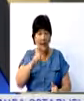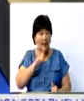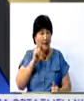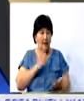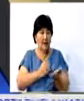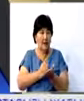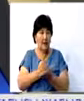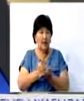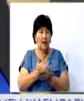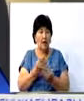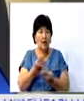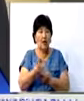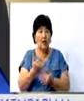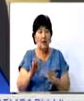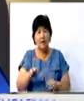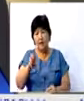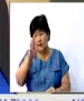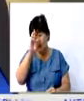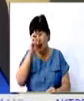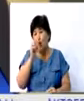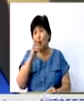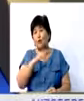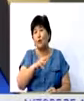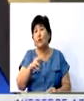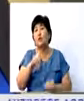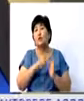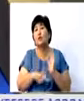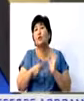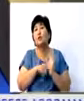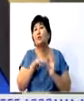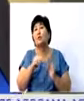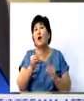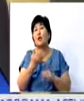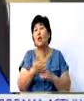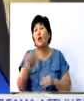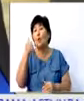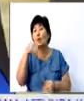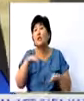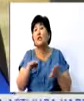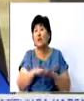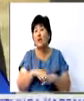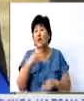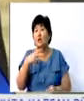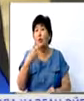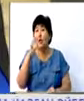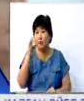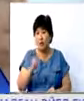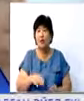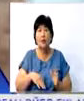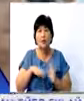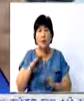саясатын қаржыландыруға жергілікті бюджеттен 14,077,000 теңге бөлінді. Бұл өткен жылмен салыстырғанда 22%-ға